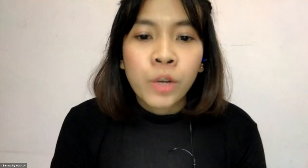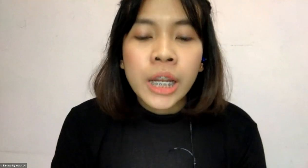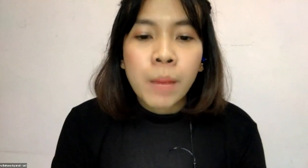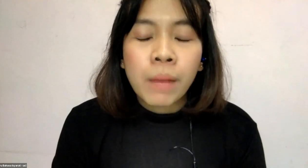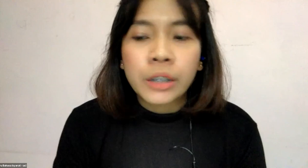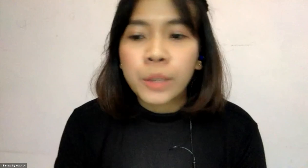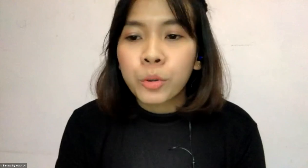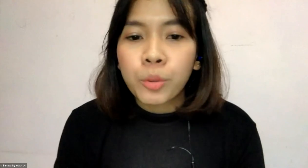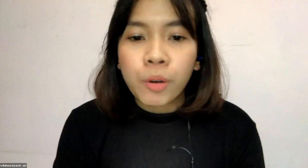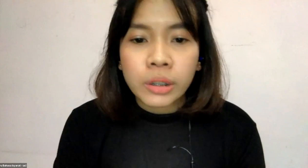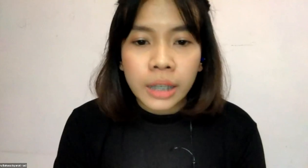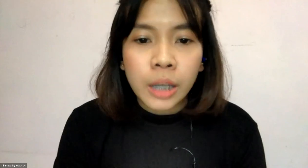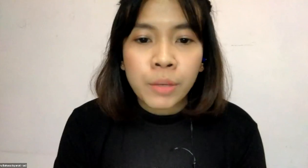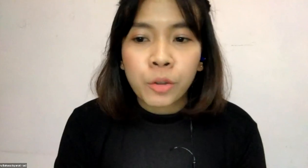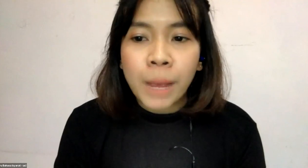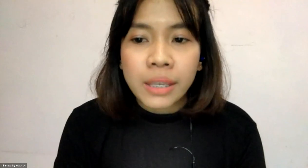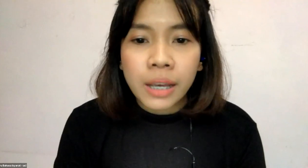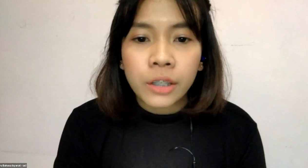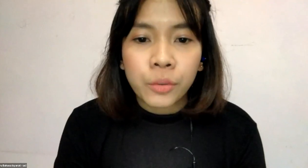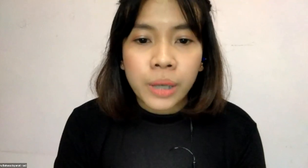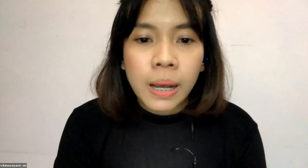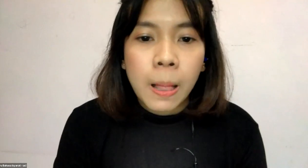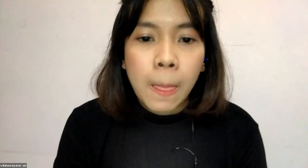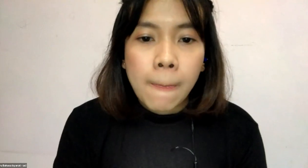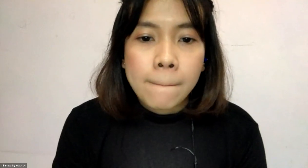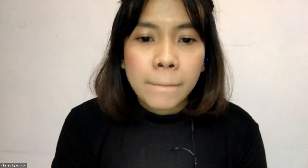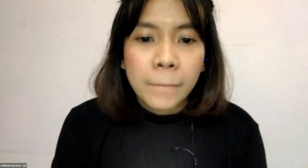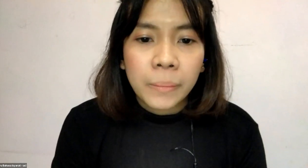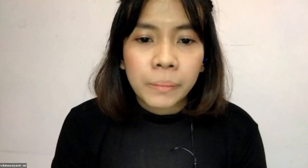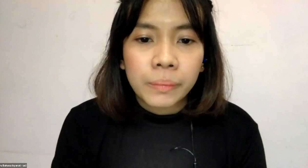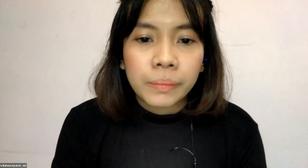mungkin ya masih butuh proses yang begitu panjang tentunya